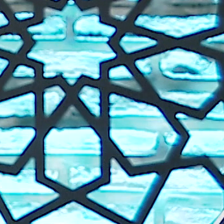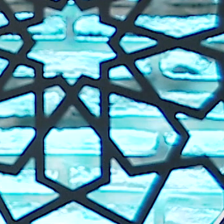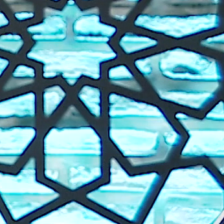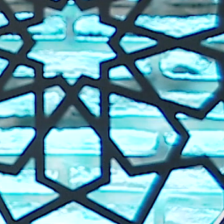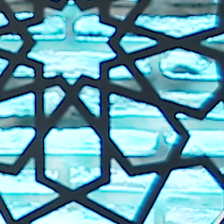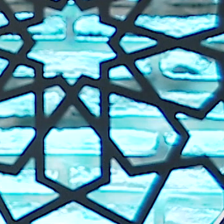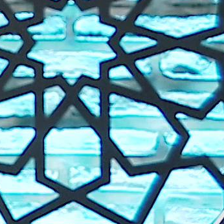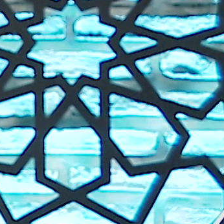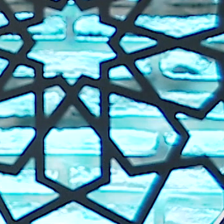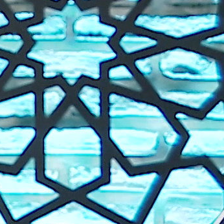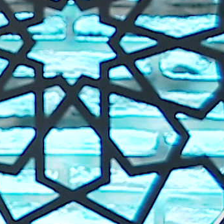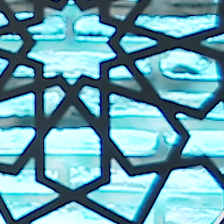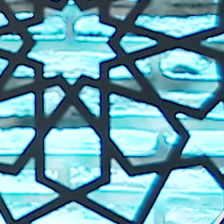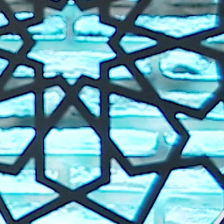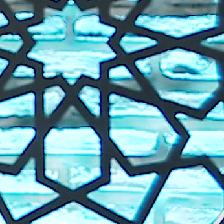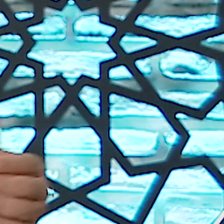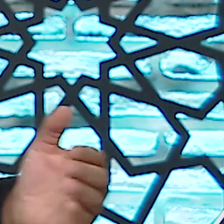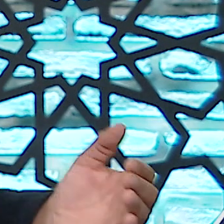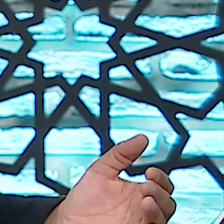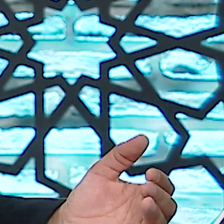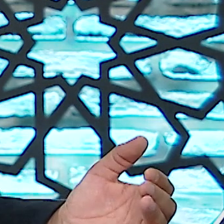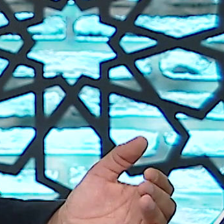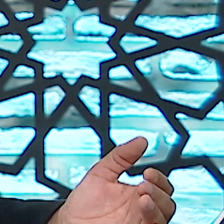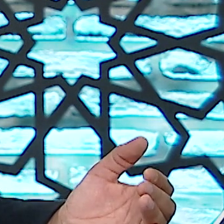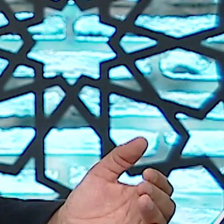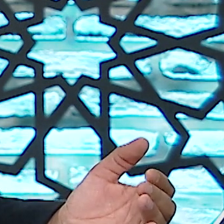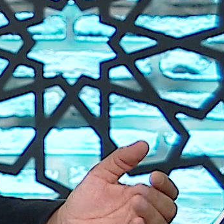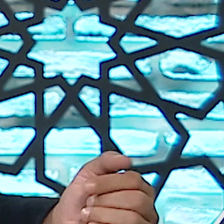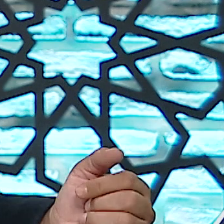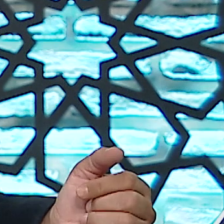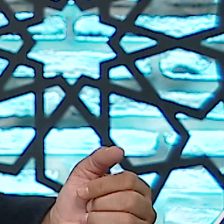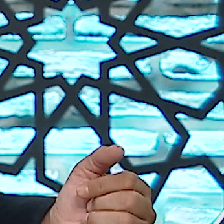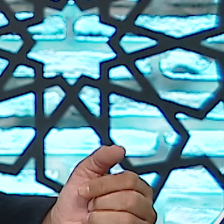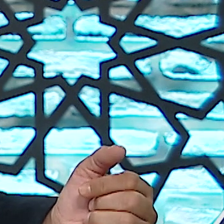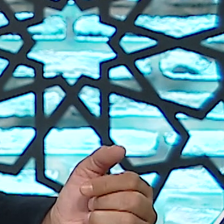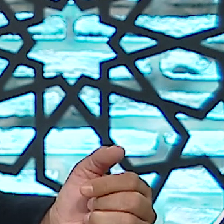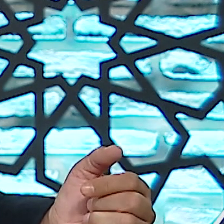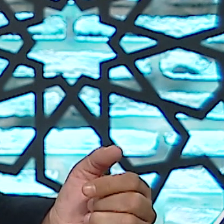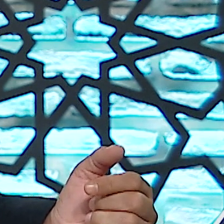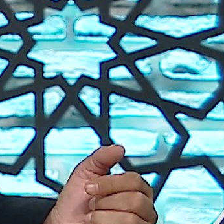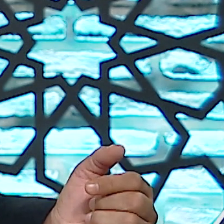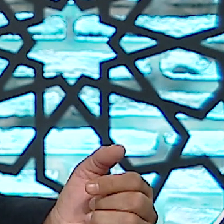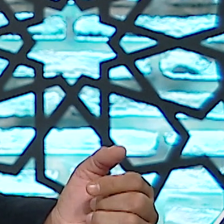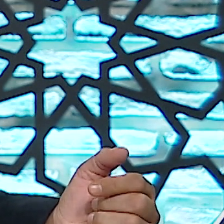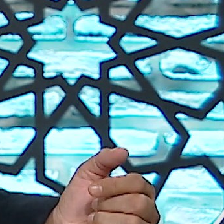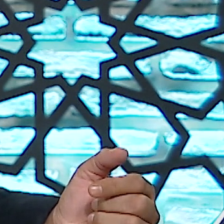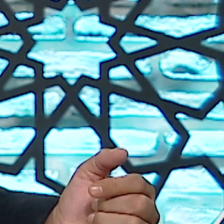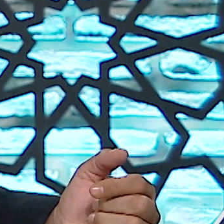yüzden münferiden kılalım. Hoca efendi de arkada erkek cemaat olmadığı için yalnız olduğunu düşündü. O da münferiden kıldı